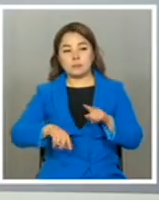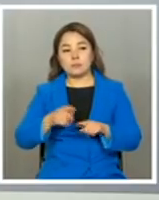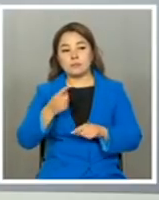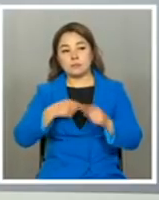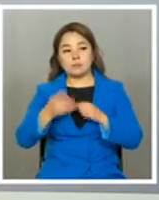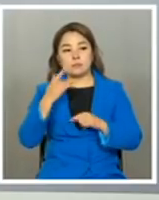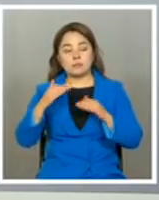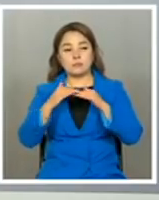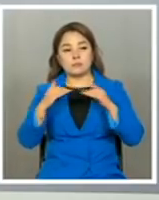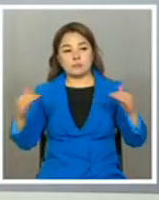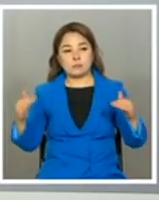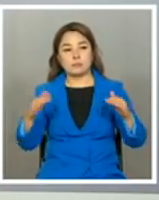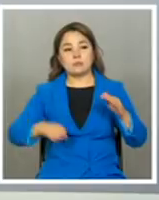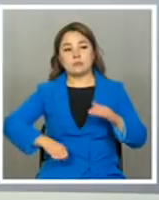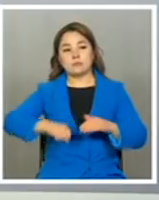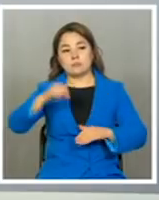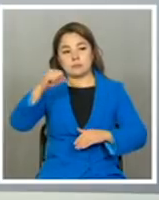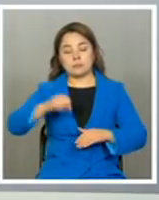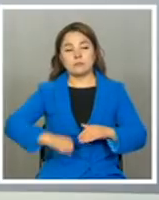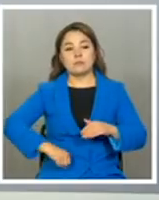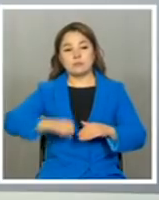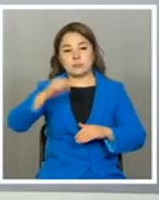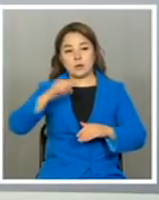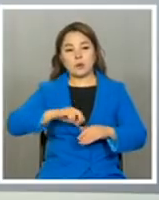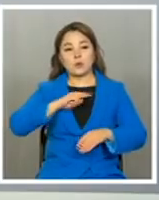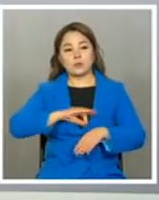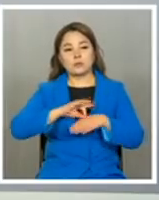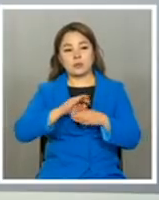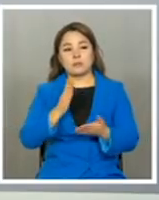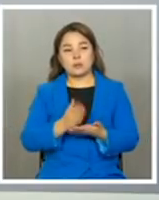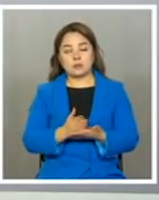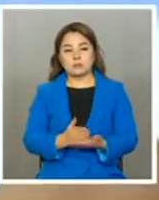дейін көтеріп, қолын арлы-берлі қозғалтады.